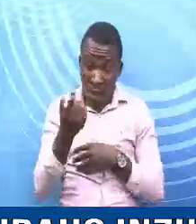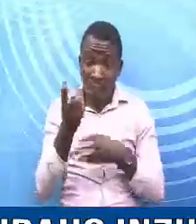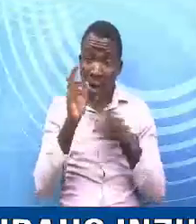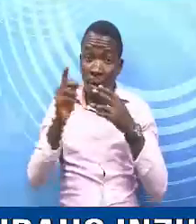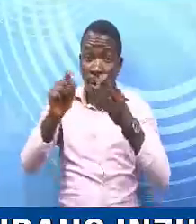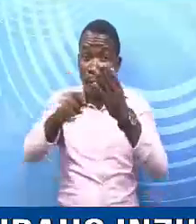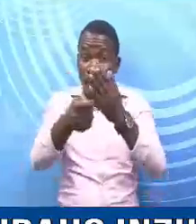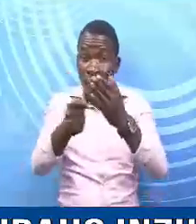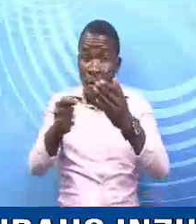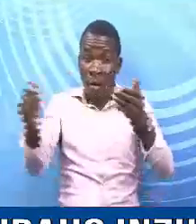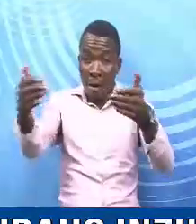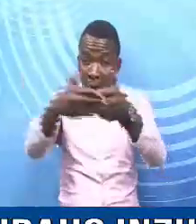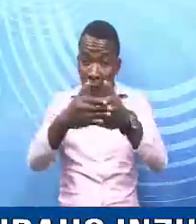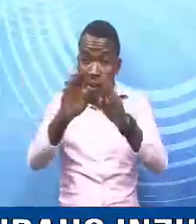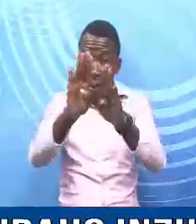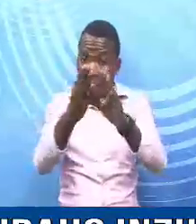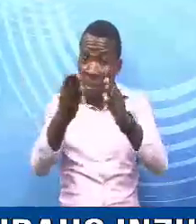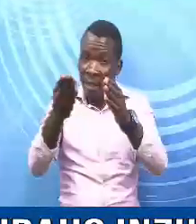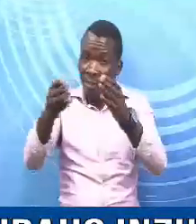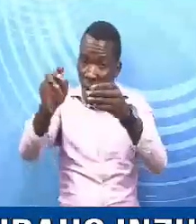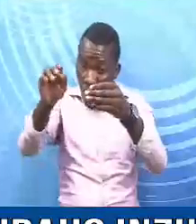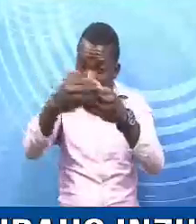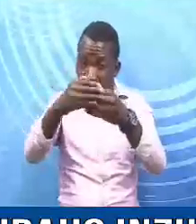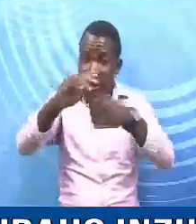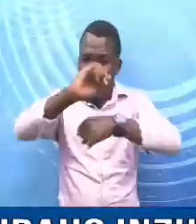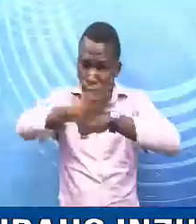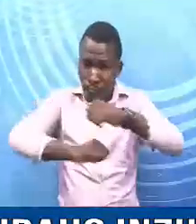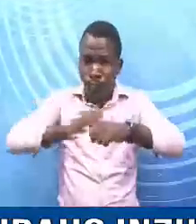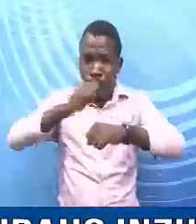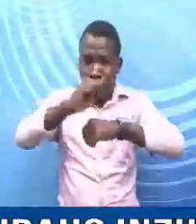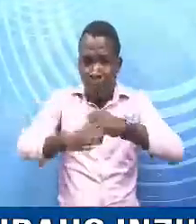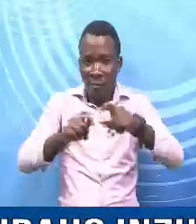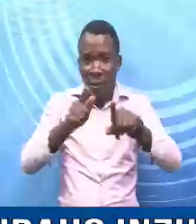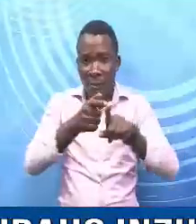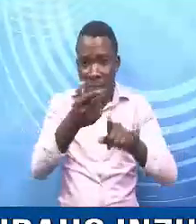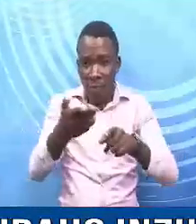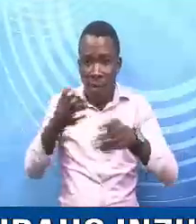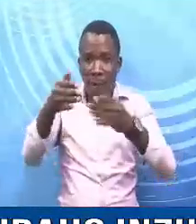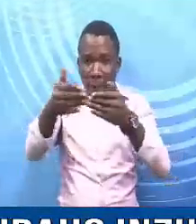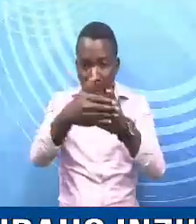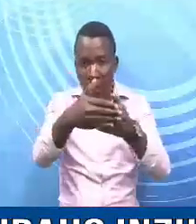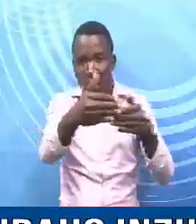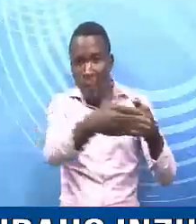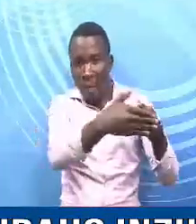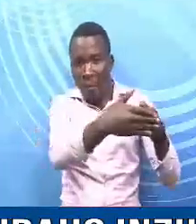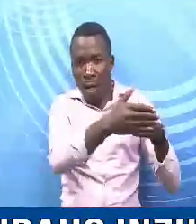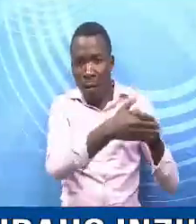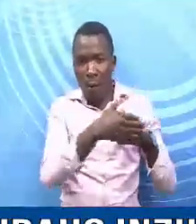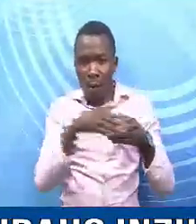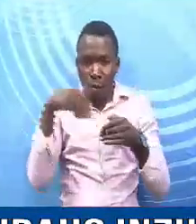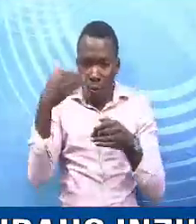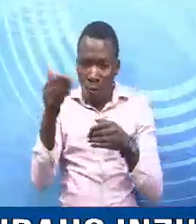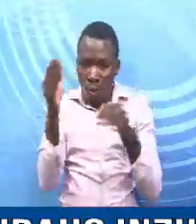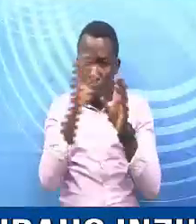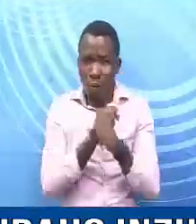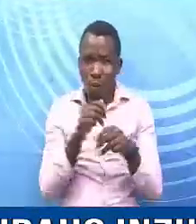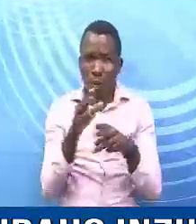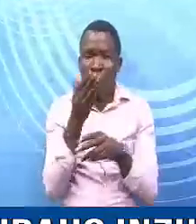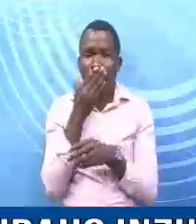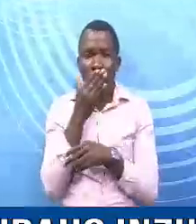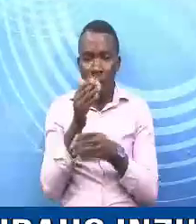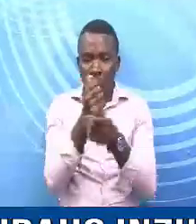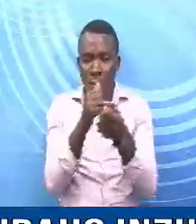n'ura muryango wo hirye bahakinze bashyizeho imigozi naha bahafunze naha bahafunze tubura ukuntu mbese